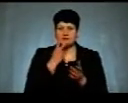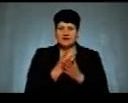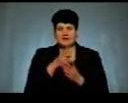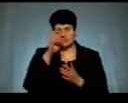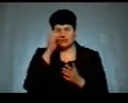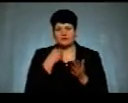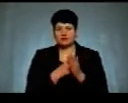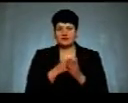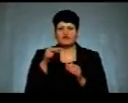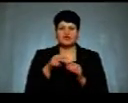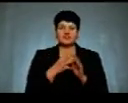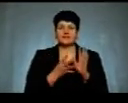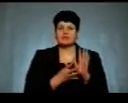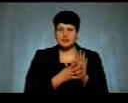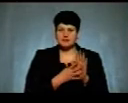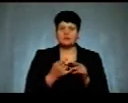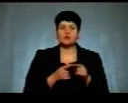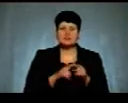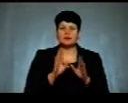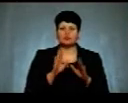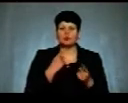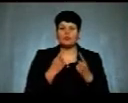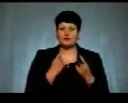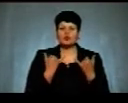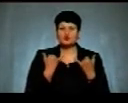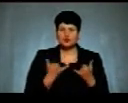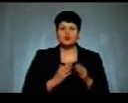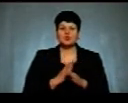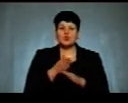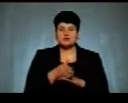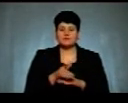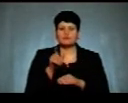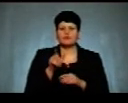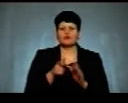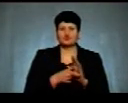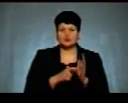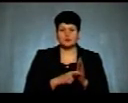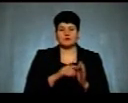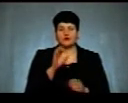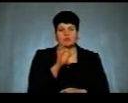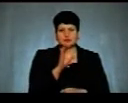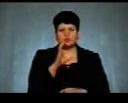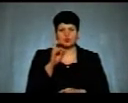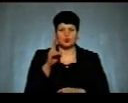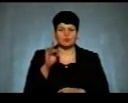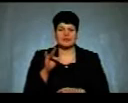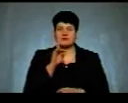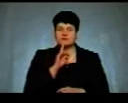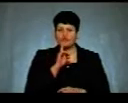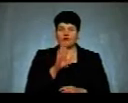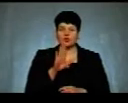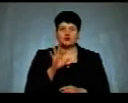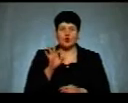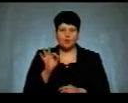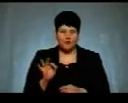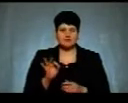бюджетом 2019. Про це ми будемо говорити сьогодні з гостем студії Олександром Скумбрієм, тимчасовим виконувачем обов'язків